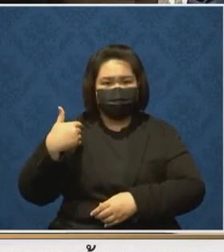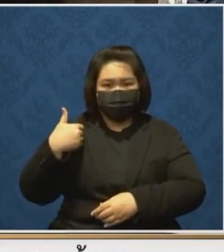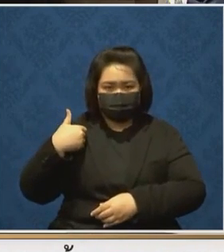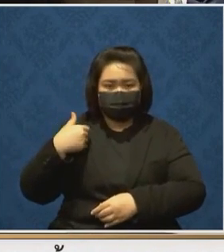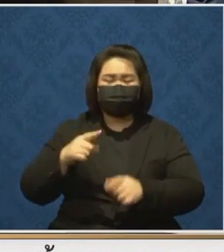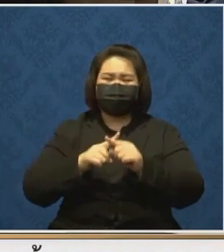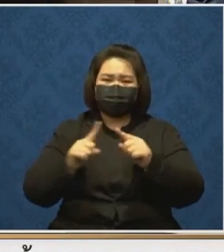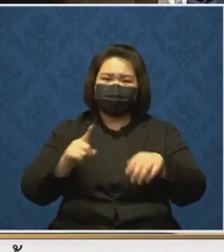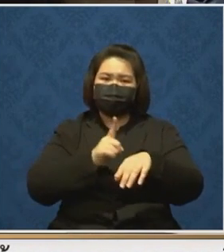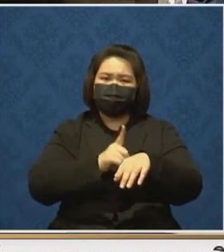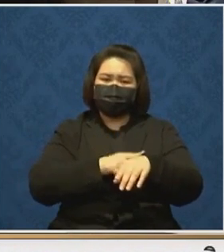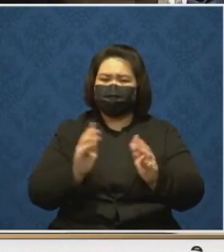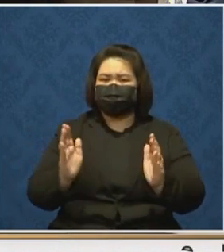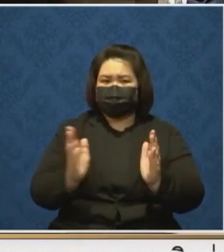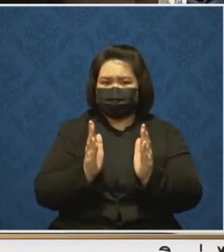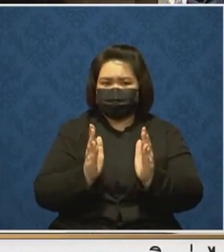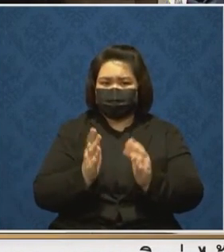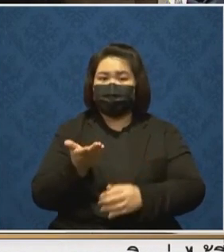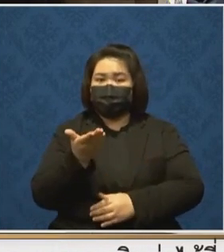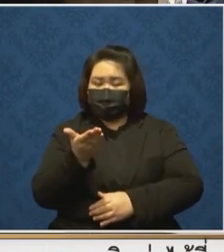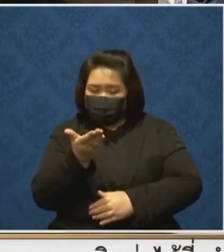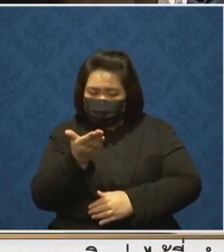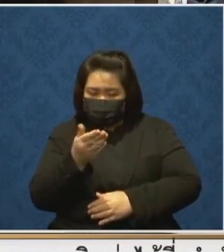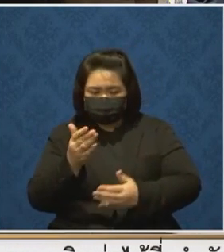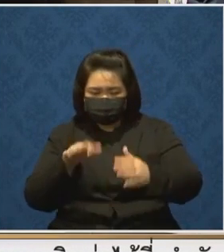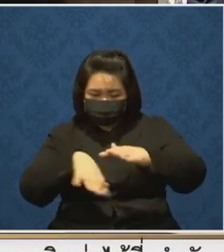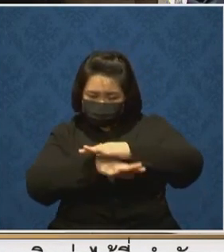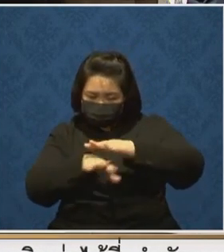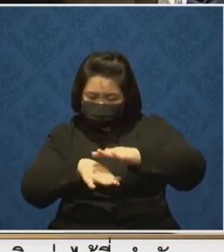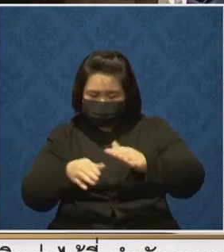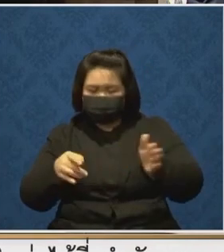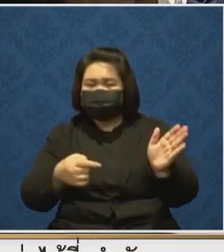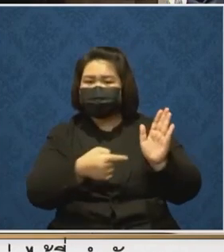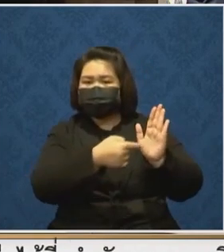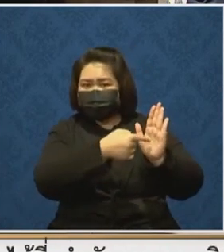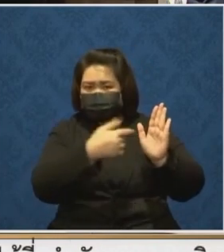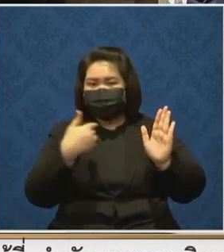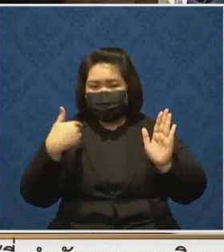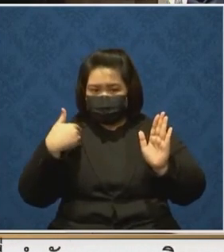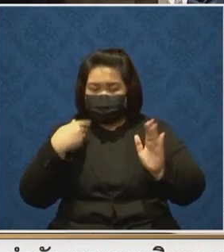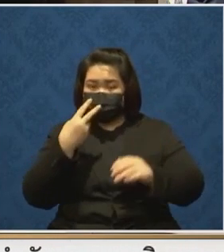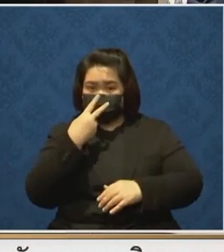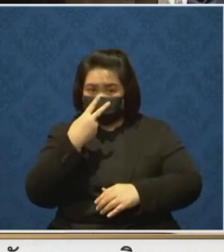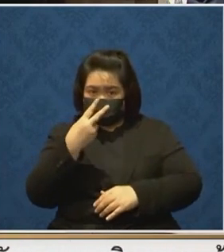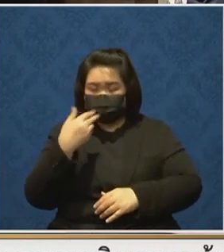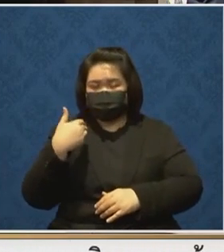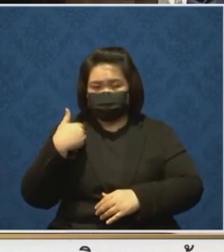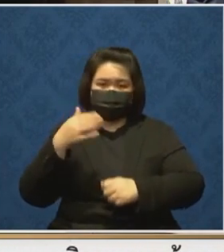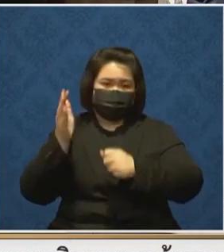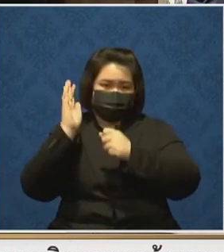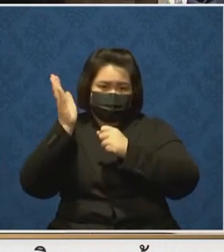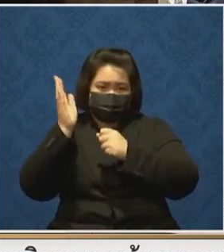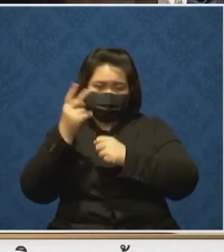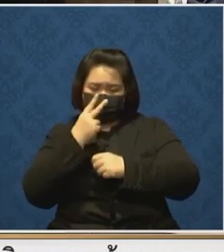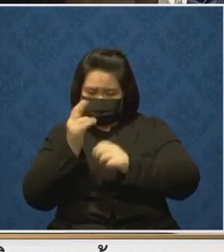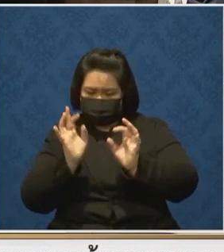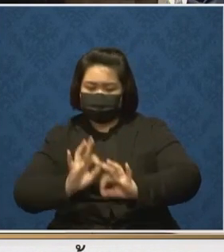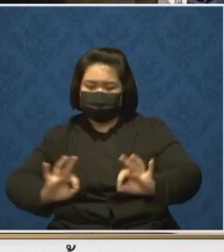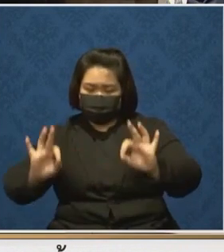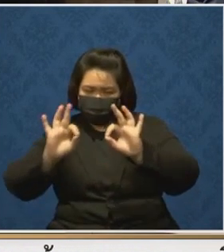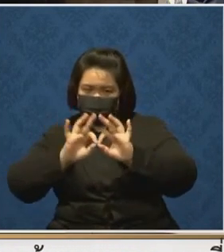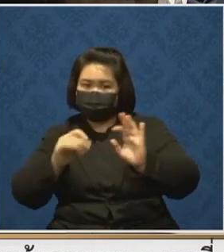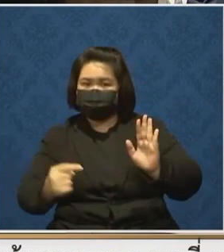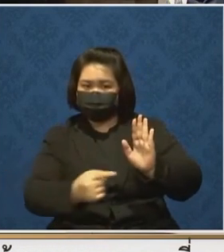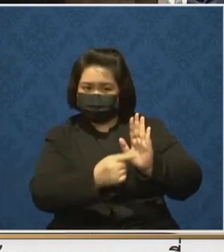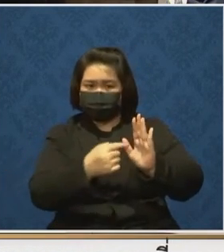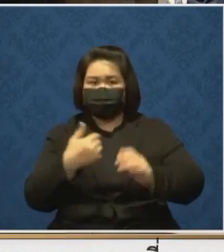เวลาที่จํากัดดิฉันจะขอคัดเลือกนำเอาเอกสารเพีงแค่บางส่วนมาใช้ปกอบกพี่ปรายเท่าที่จําเป็นซึงเ